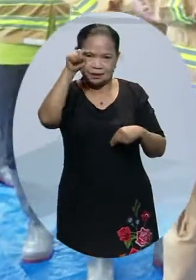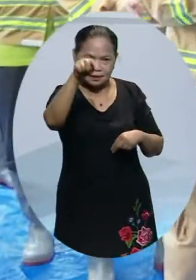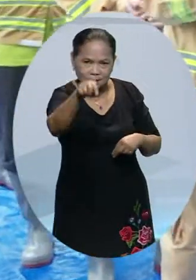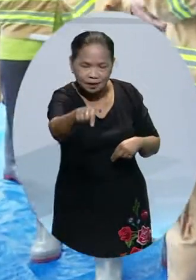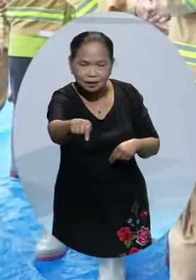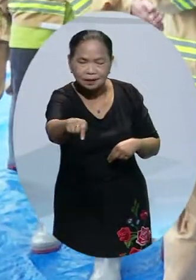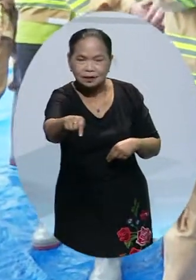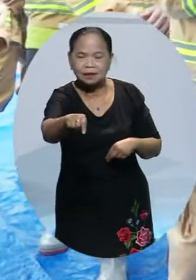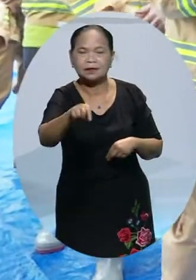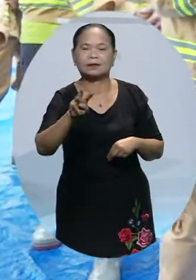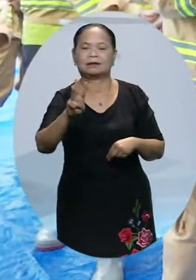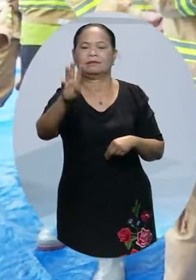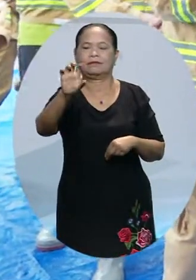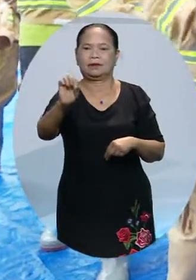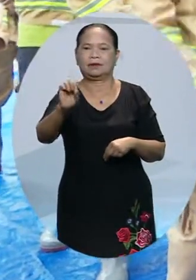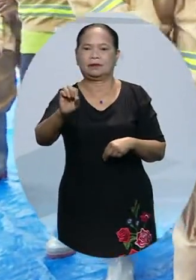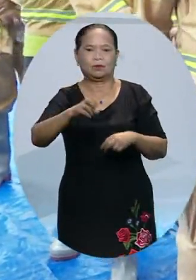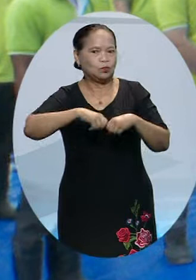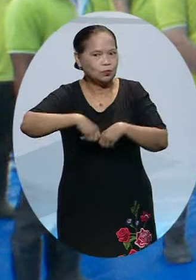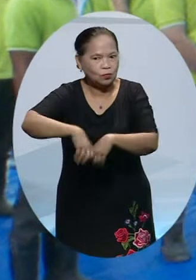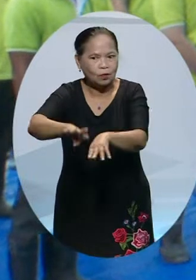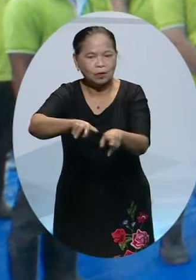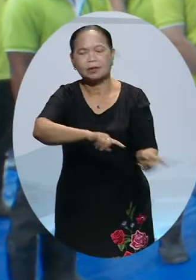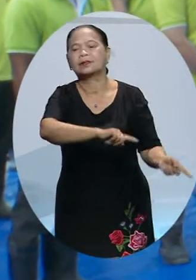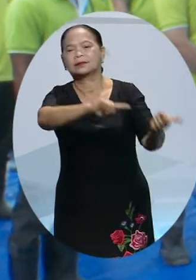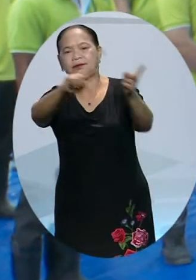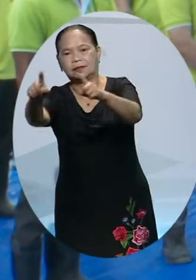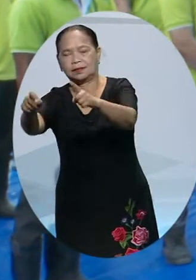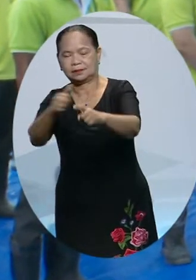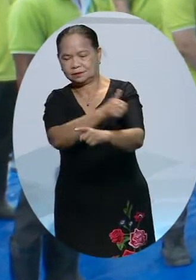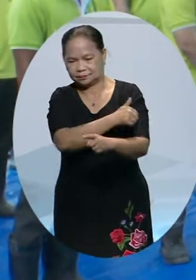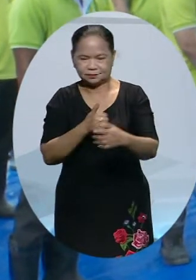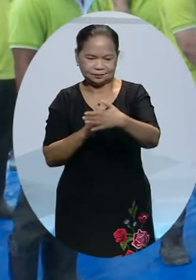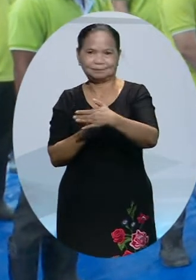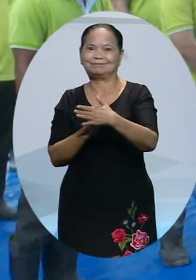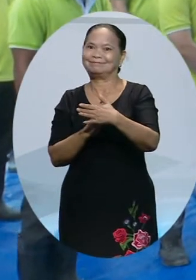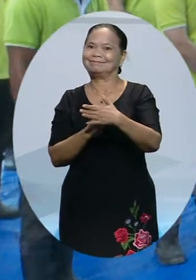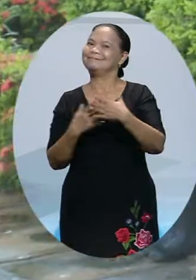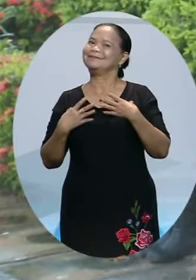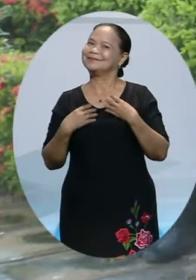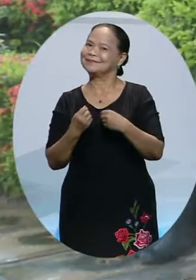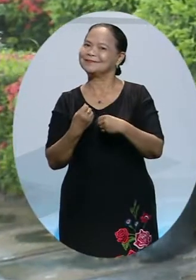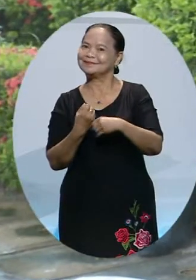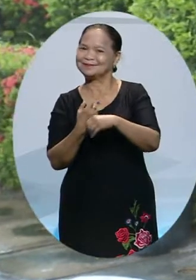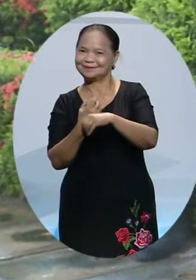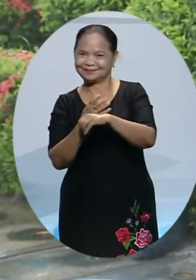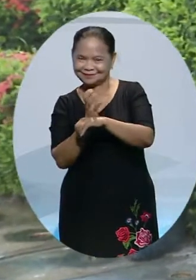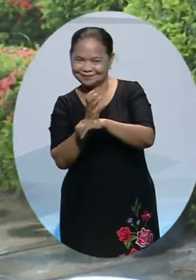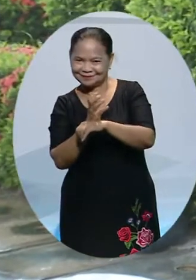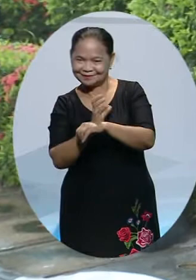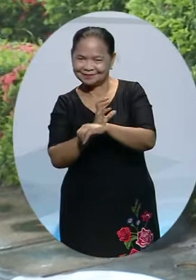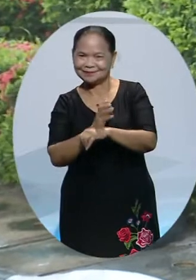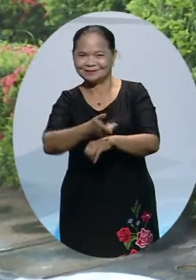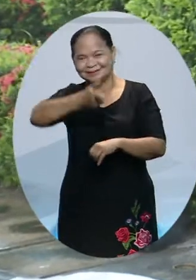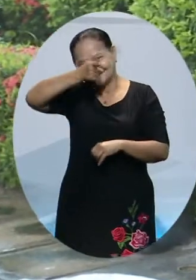viên VWS chữa cháy, thoát hiểm, di chuyển tài sản, đưa người bị nạn đến nơi an toàn, sơ cấp cứu. Ông Dương Văn Cường, giám